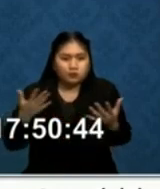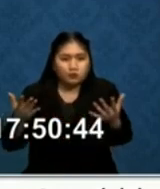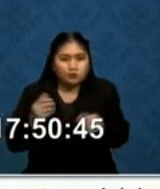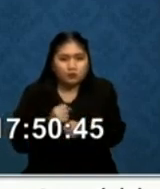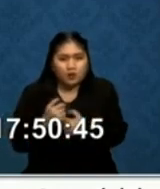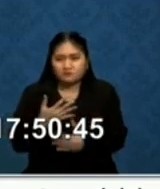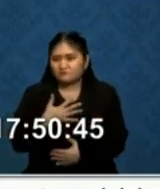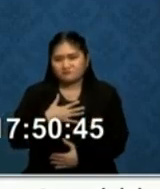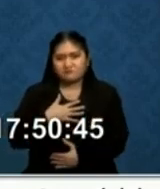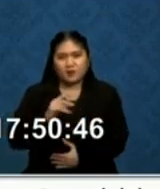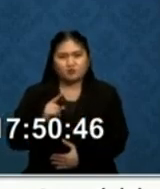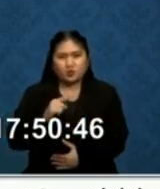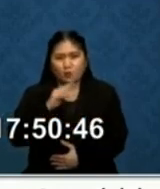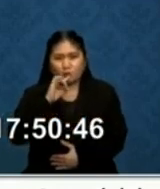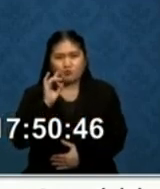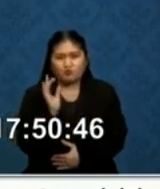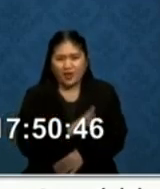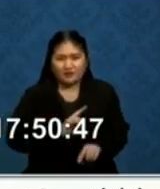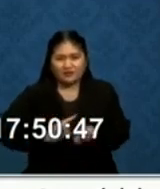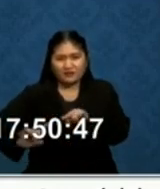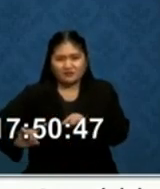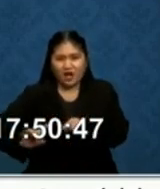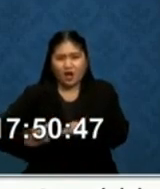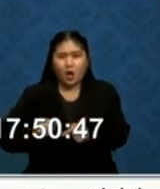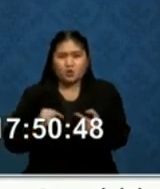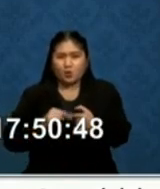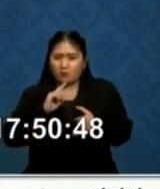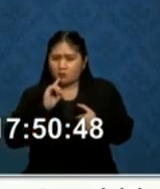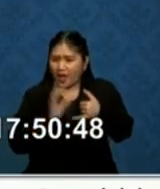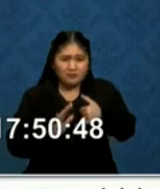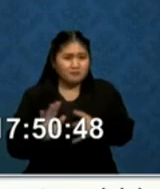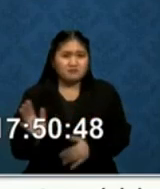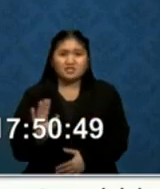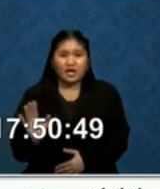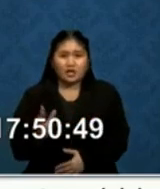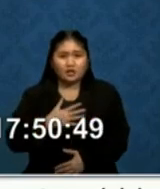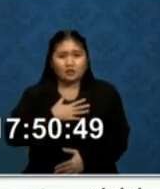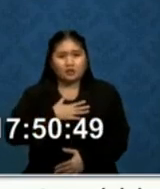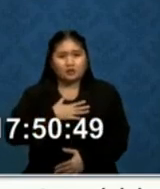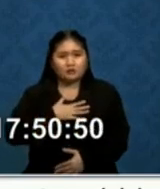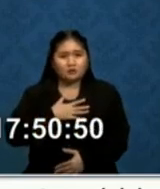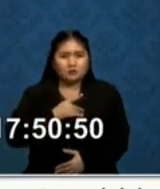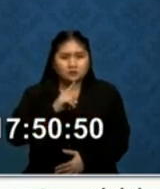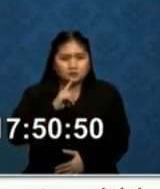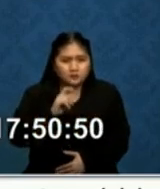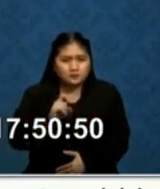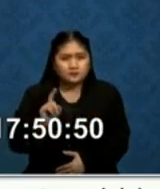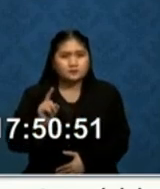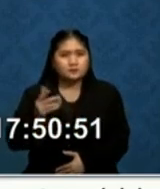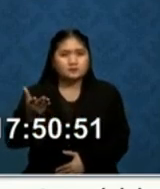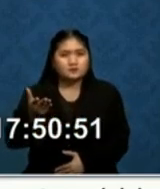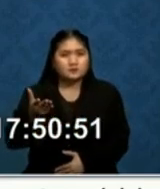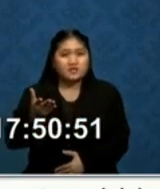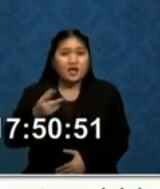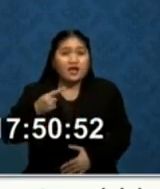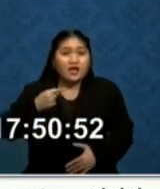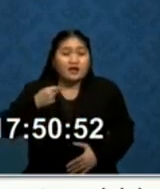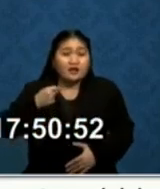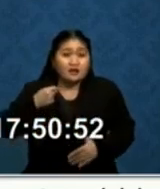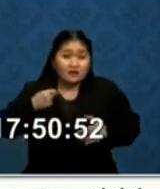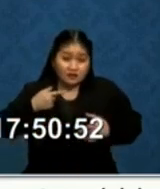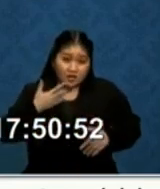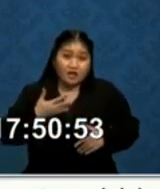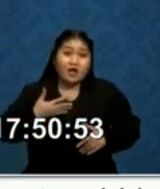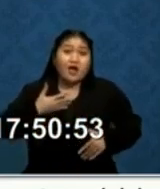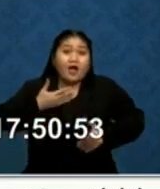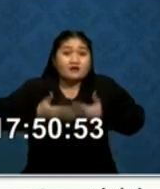ะไม่มองว่าความรุนแรงทางเพศเป็นเรื่องร้ายแรงและมักจะมีคำถามนะคะเช่นขายบริการทางเพศมา